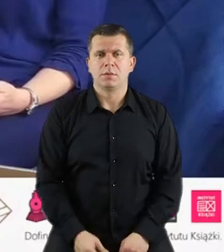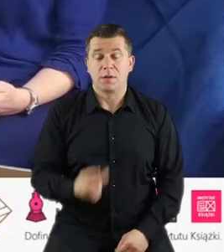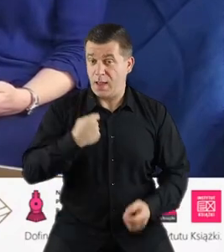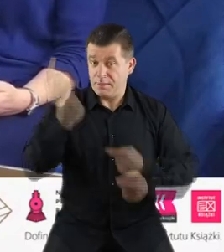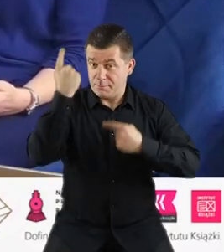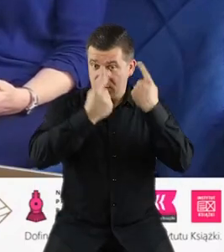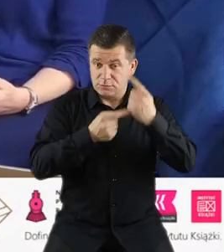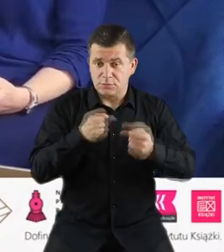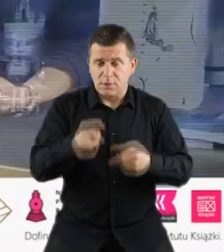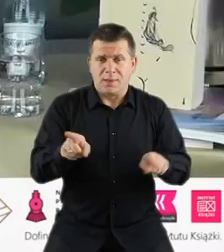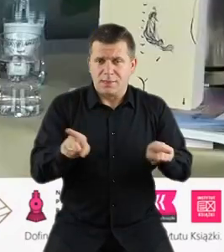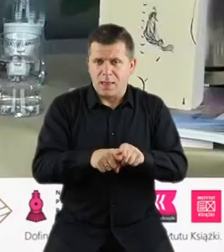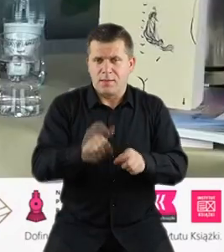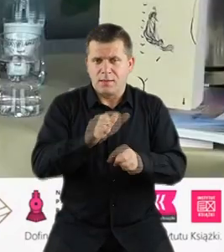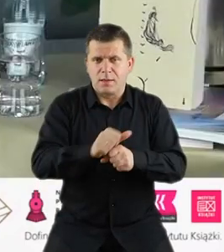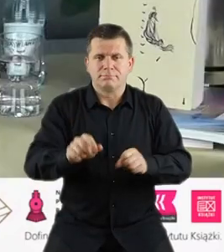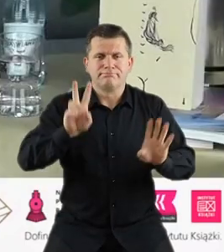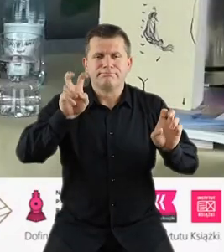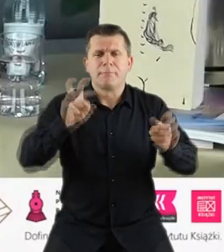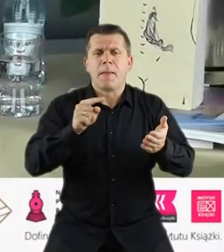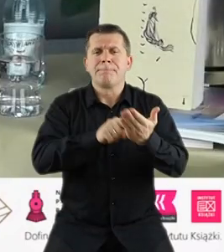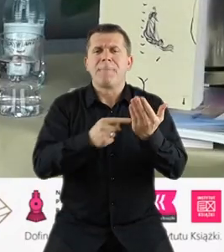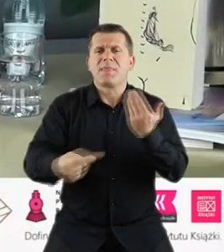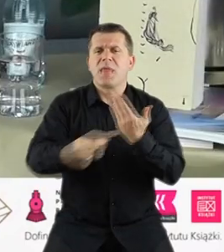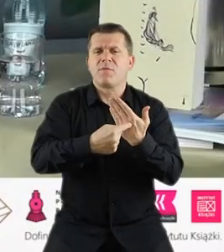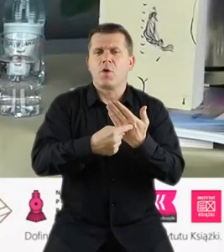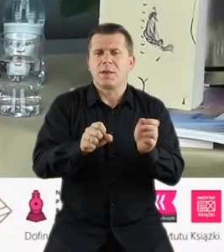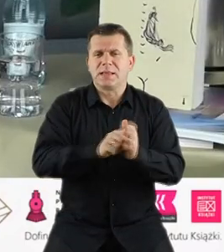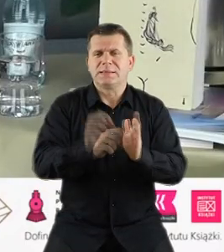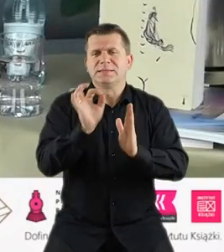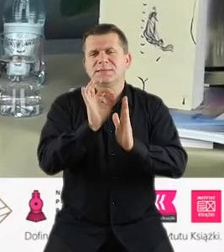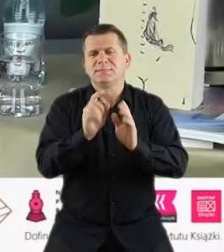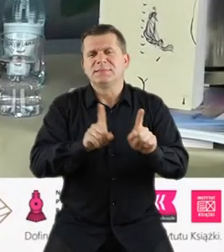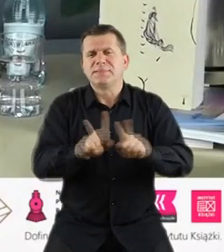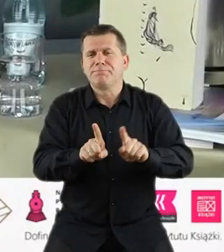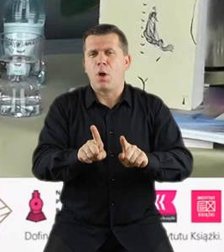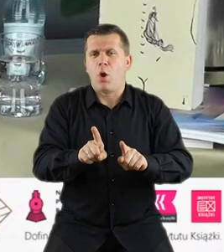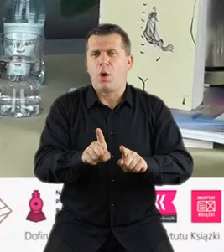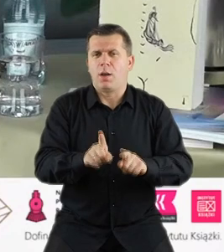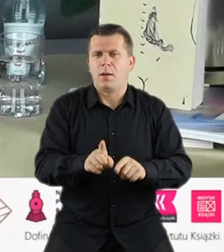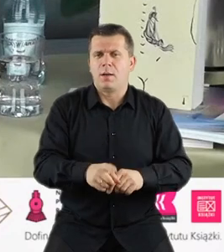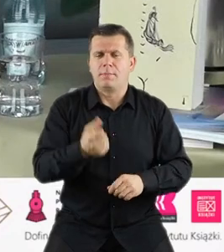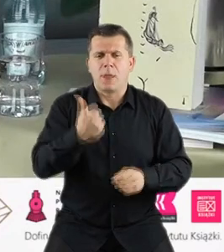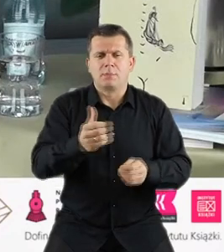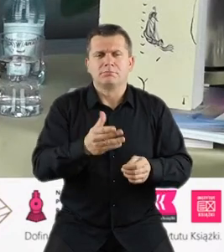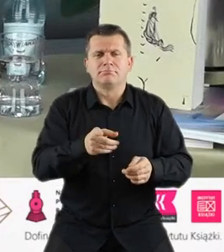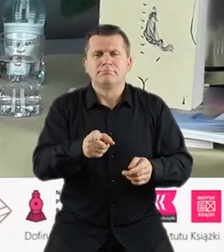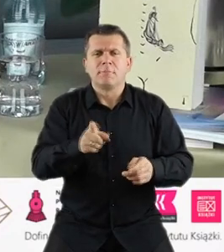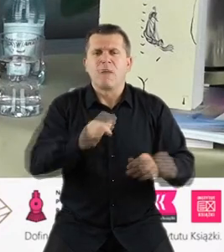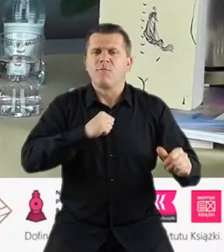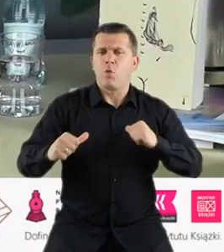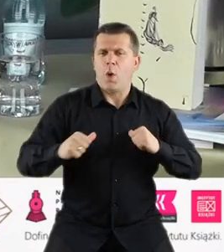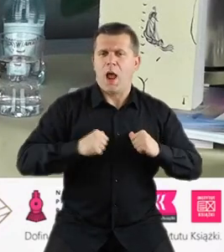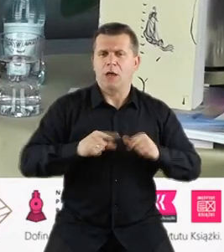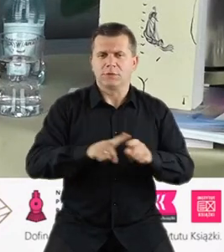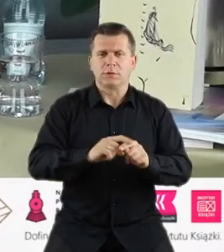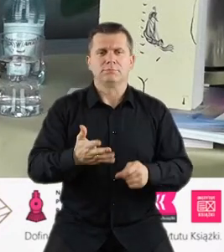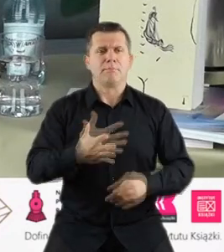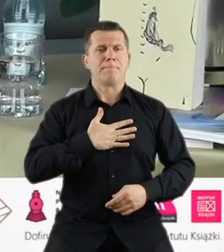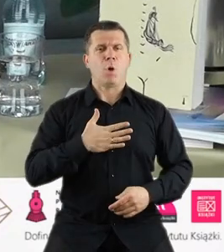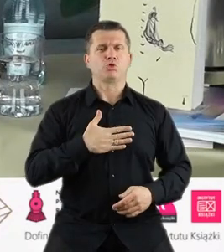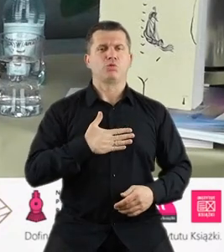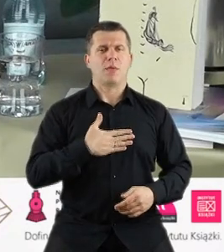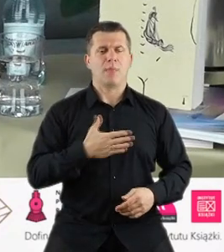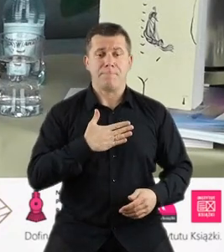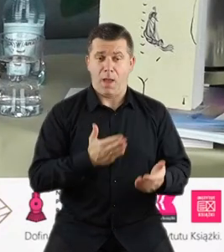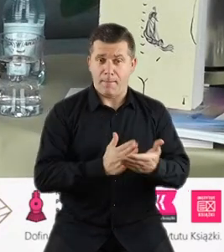No, wydaje mi się, że to także jest i metafora, i symbol. Nie? Tak symbol w bardzo prostym przełożeniu, symbol władzy i posiadania.